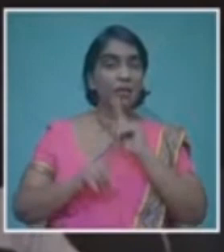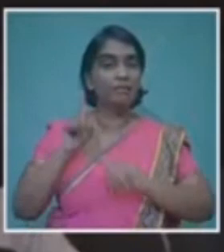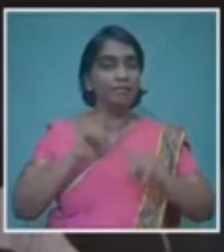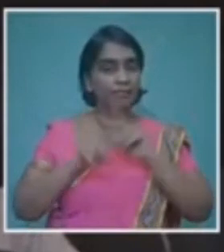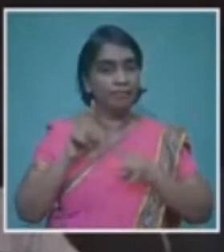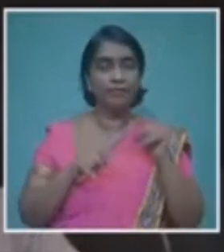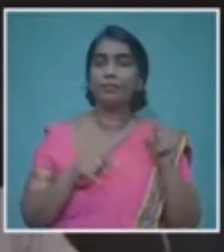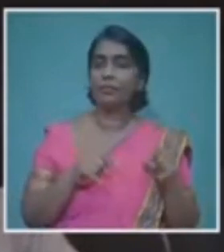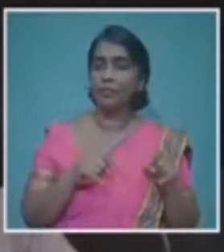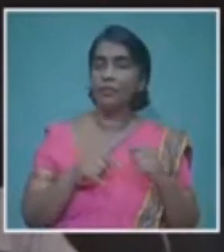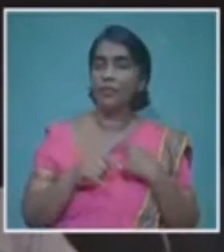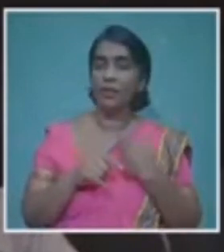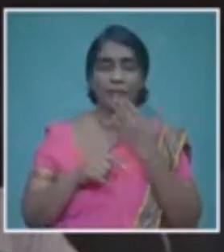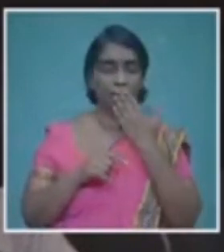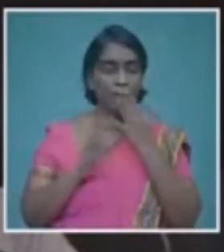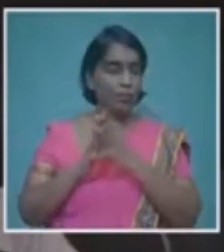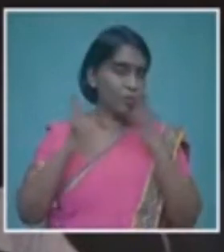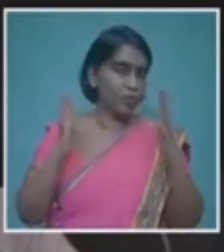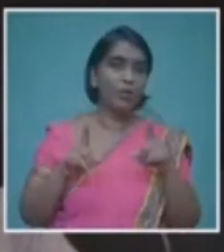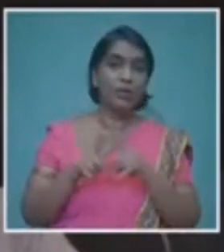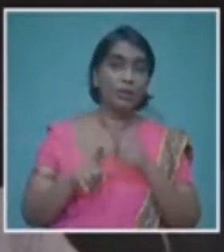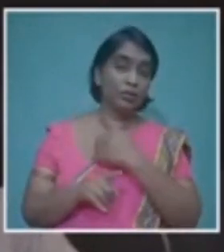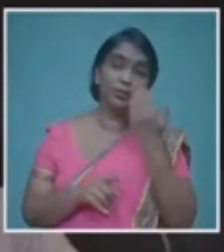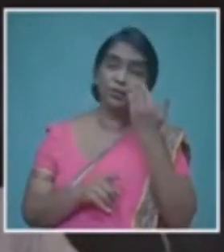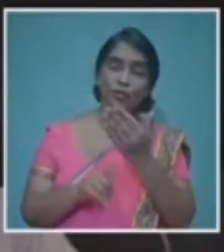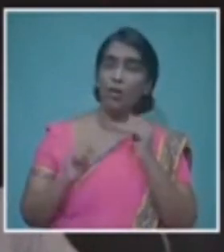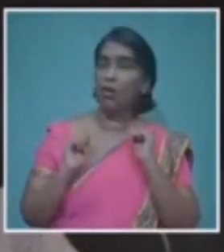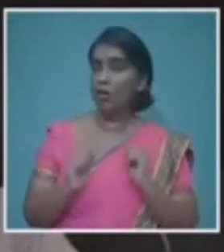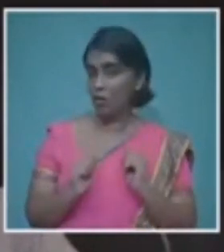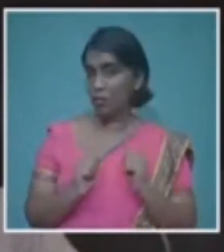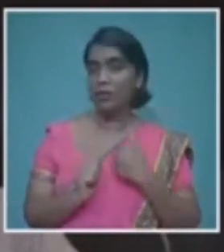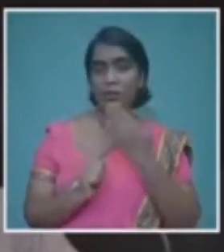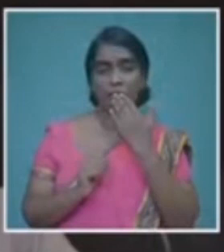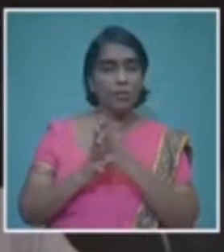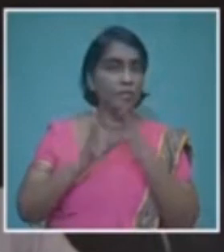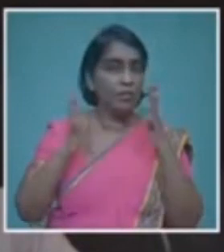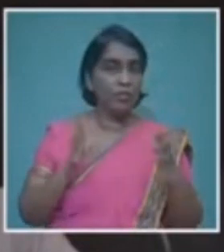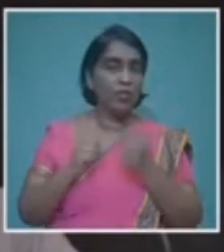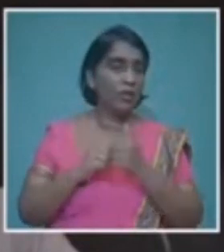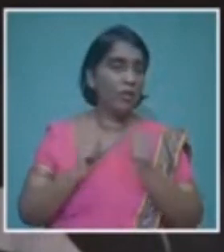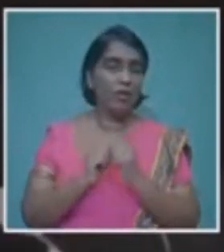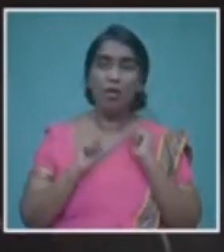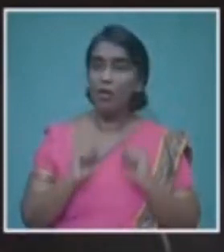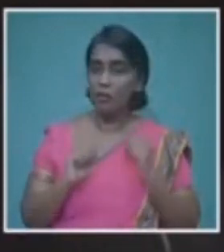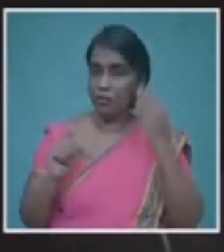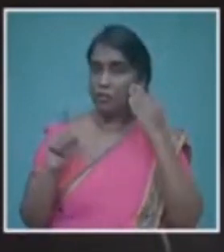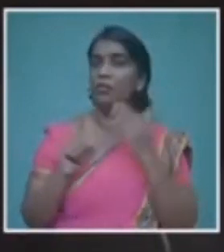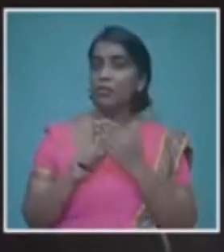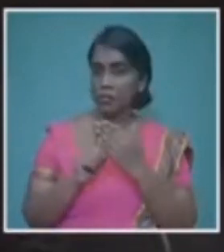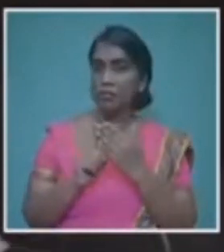तुलिनुत निशाब्द बहुतरय हटियट ओहु दकिन्ने मुखाद्द कियन एक निशाब्द बहुतरयट सिदुविय युत्ते मुखाद्द कियन एक